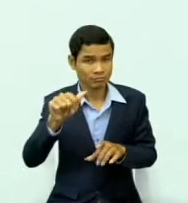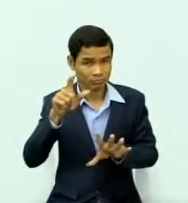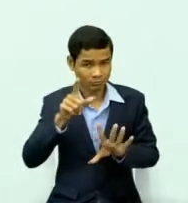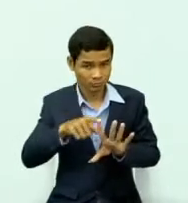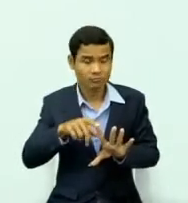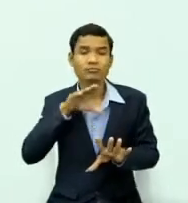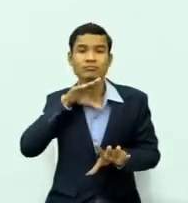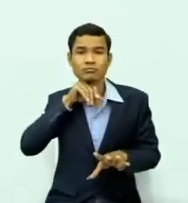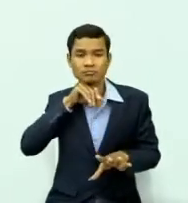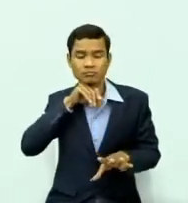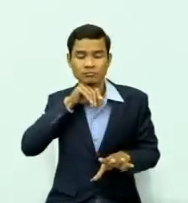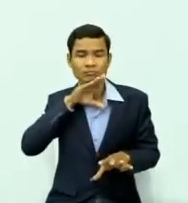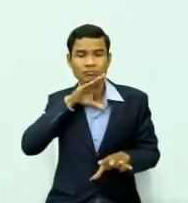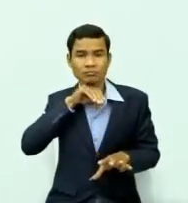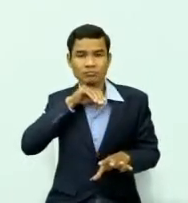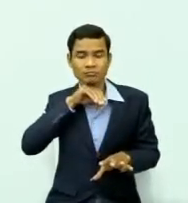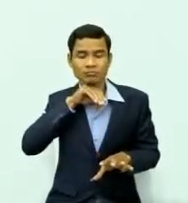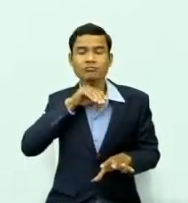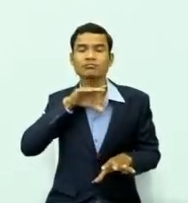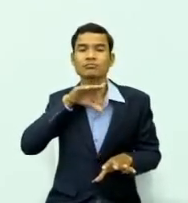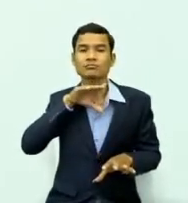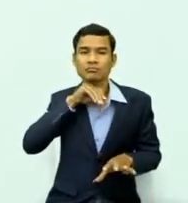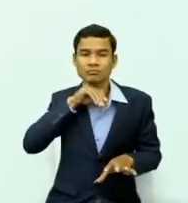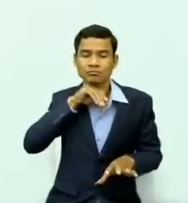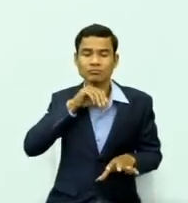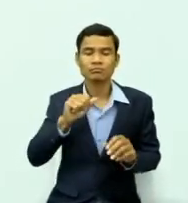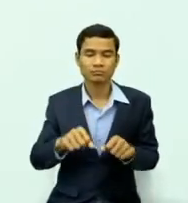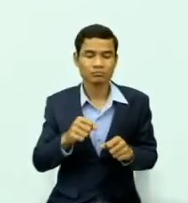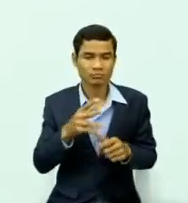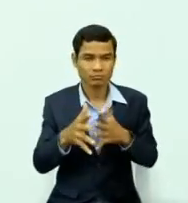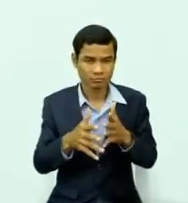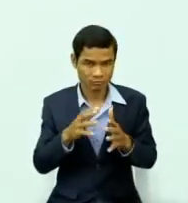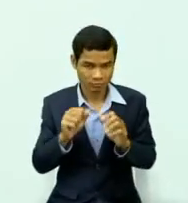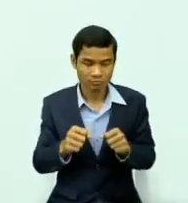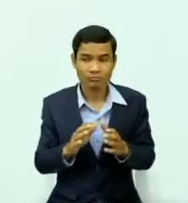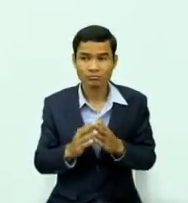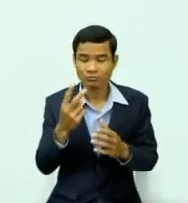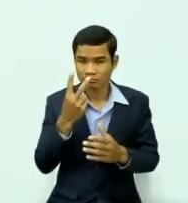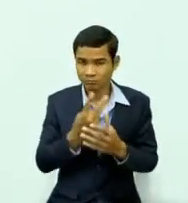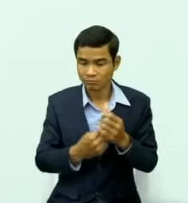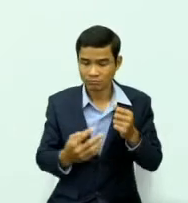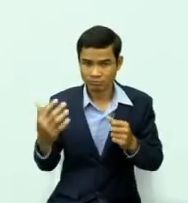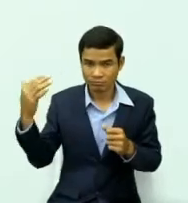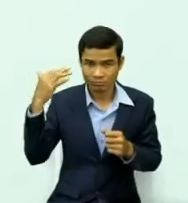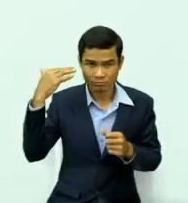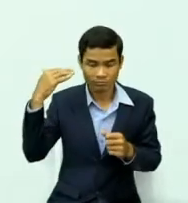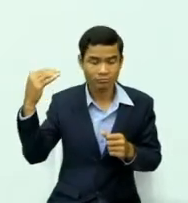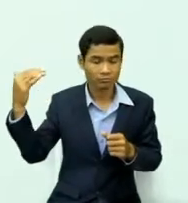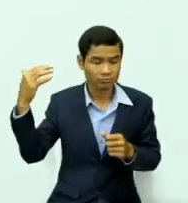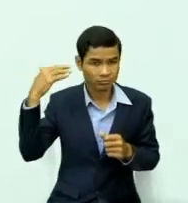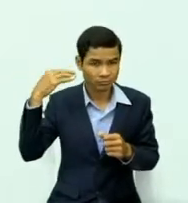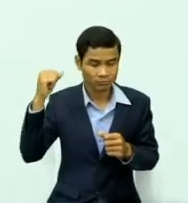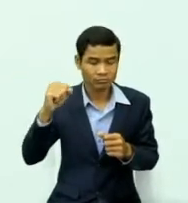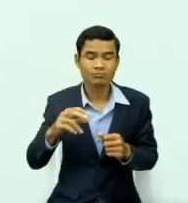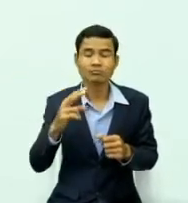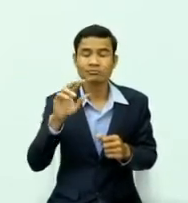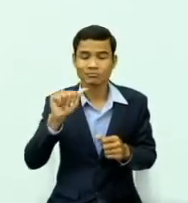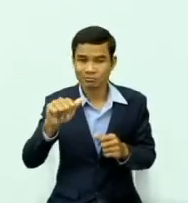con đó là con nó được chứ nè dân bàn số cô mùi tiệt hỏi cứ nhớ nhỏ là